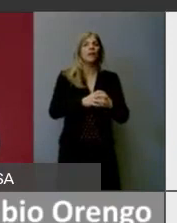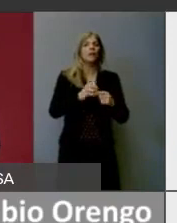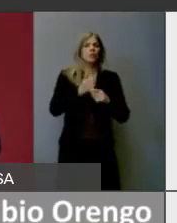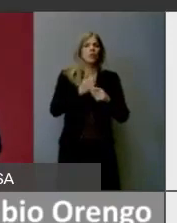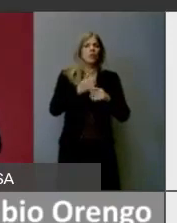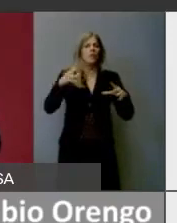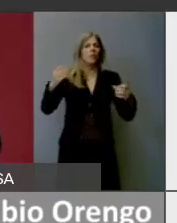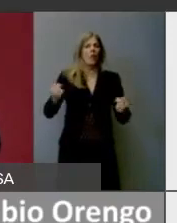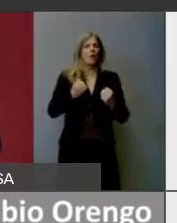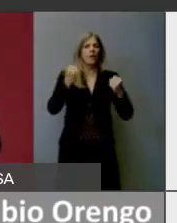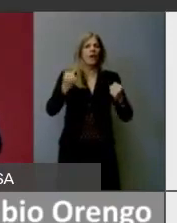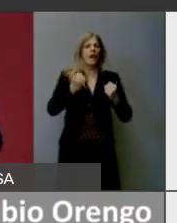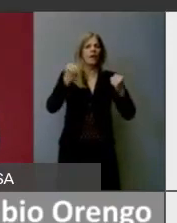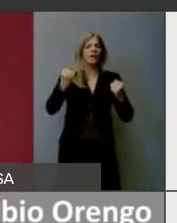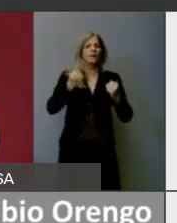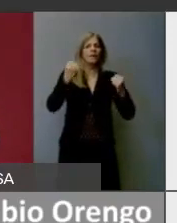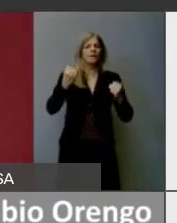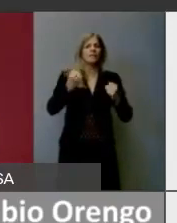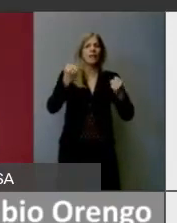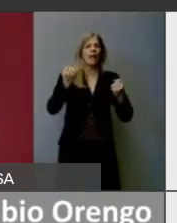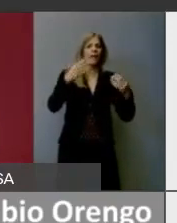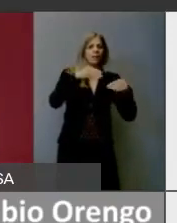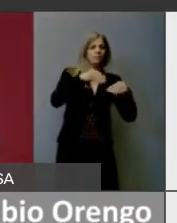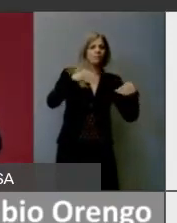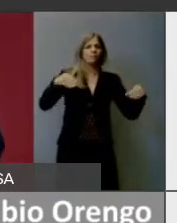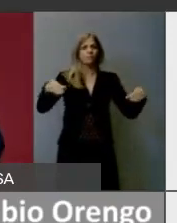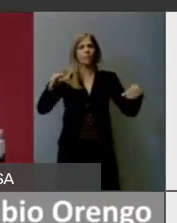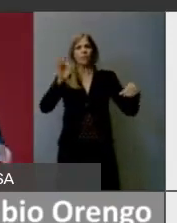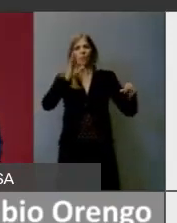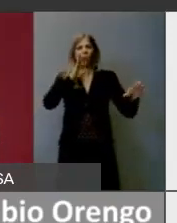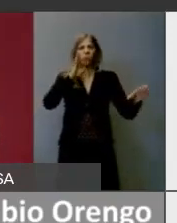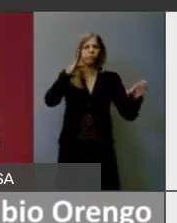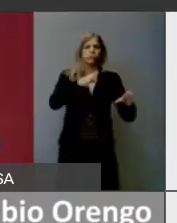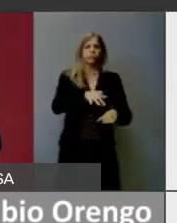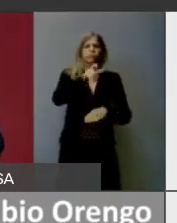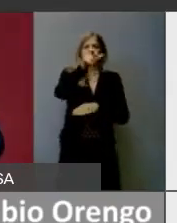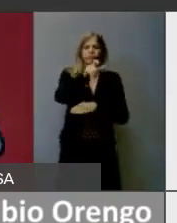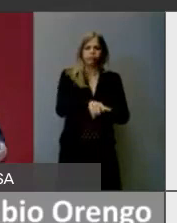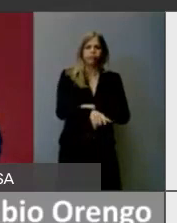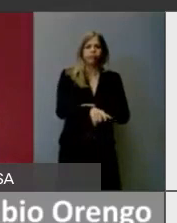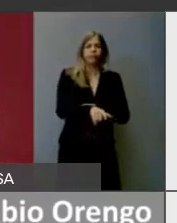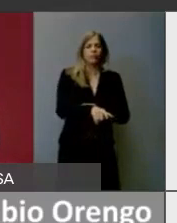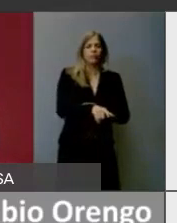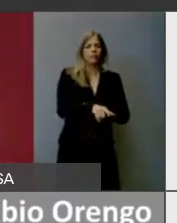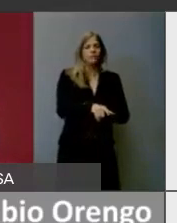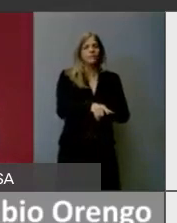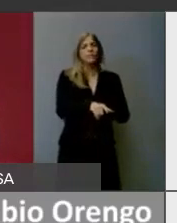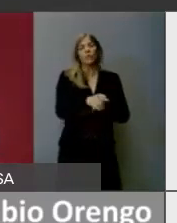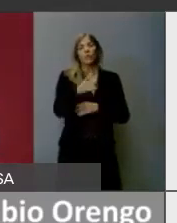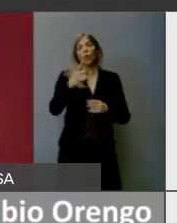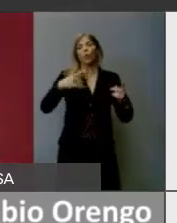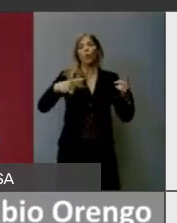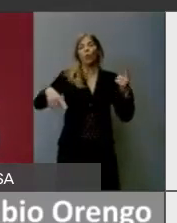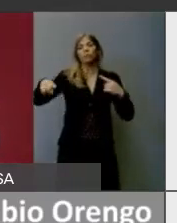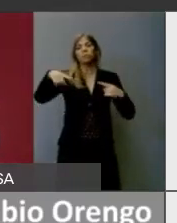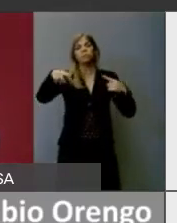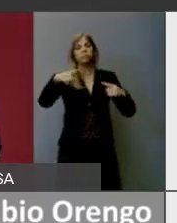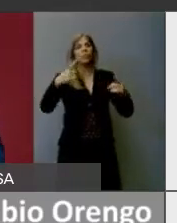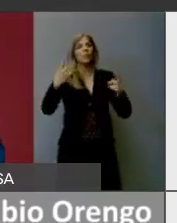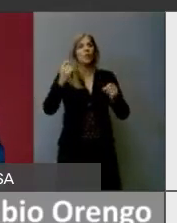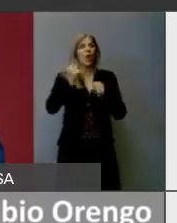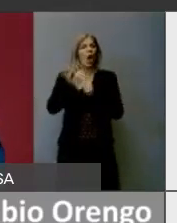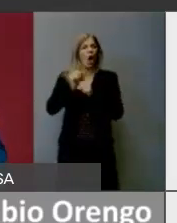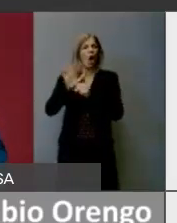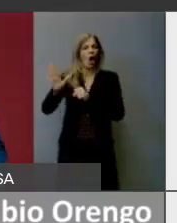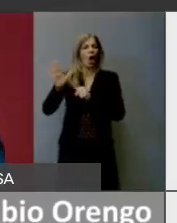dedicata espressamente a lui, con un circuito su tutte le sue opere.